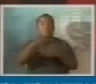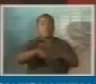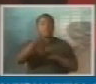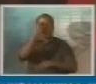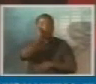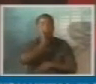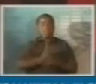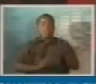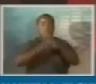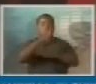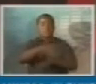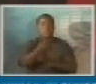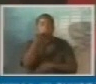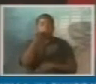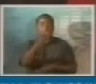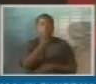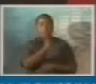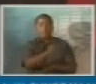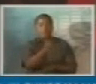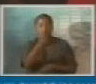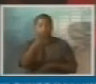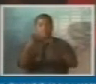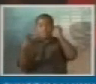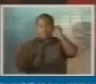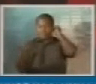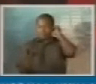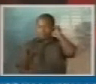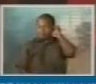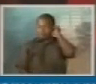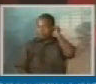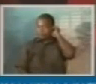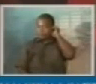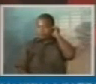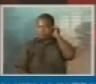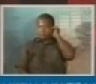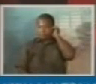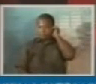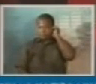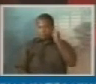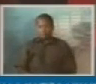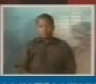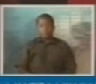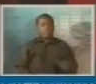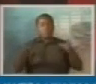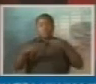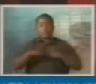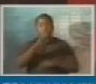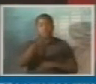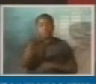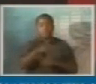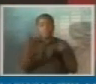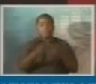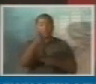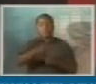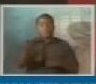hawa walipitisha na walisema moja, mbili, tatu. Tusikubali kukosa fursa hii. Tusikubali kukosa. Wala